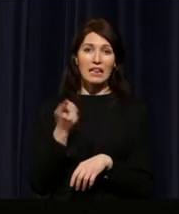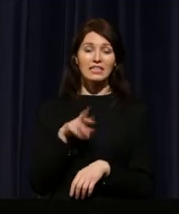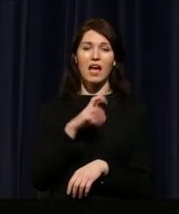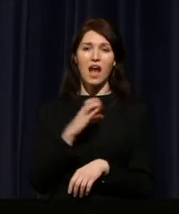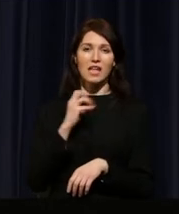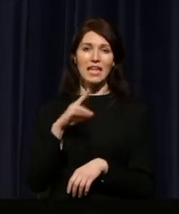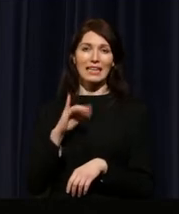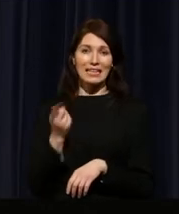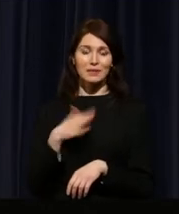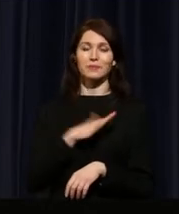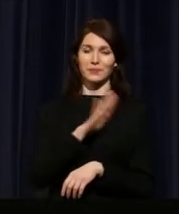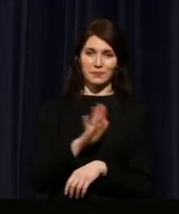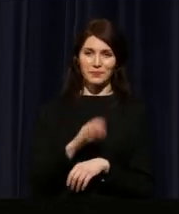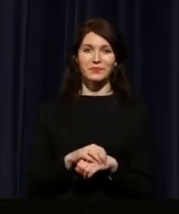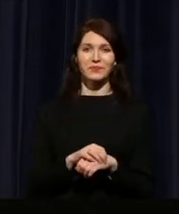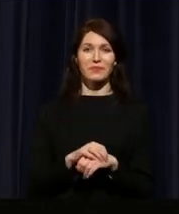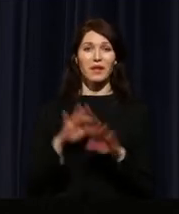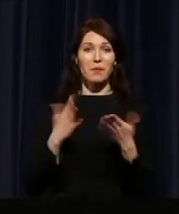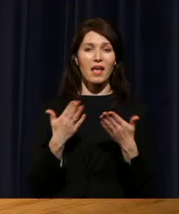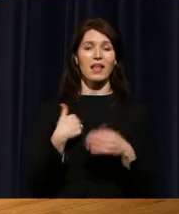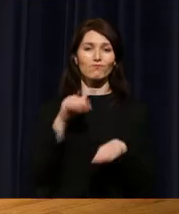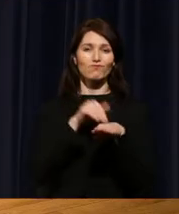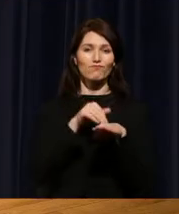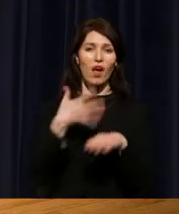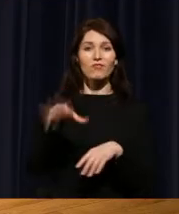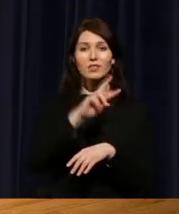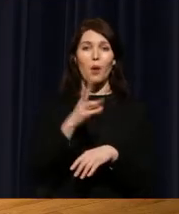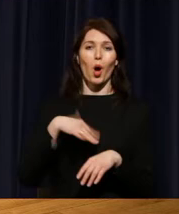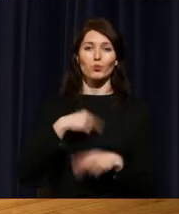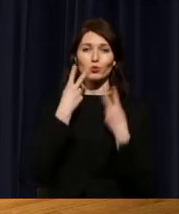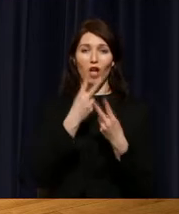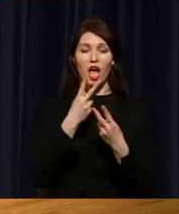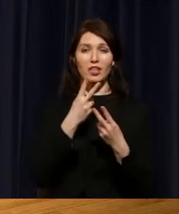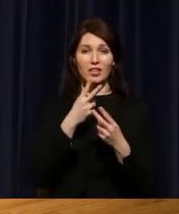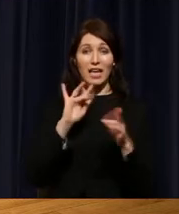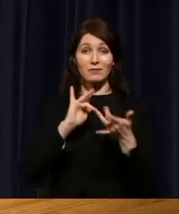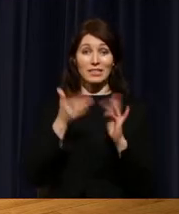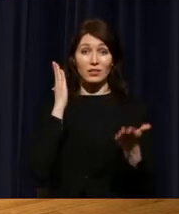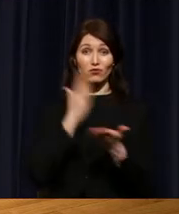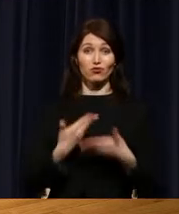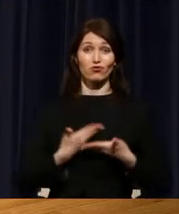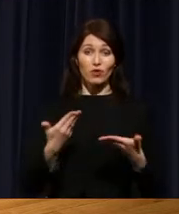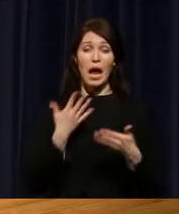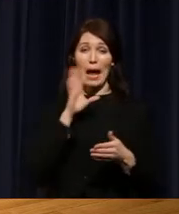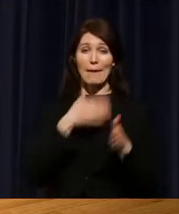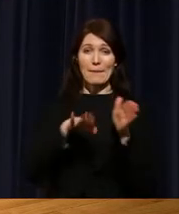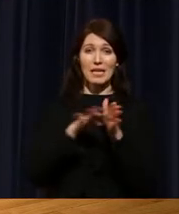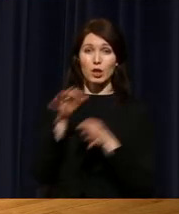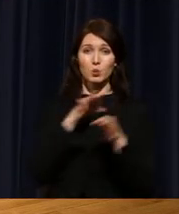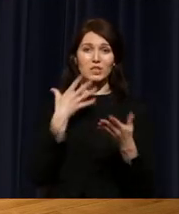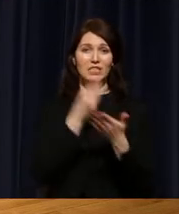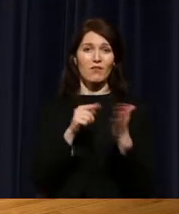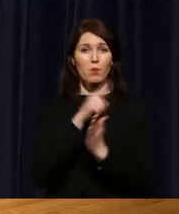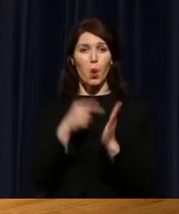Labdien! Droši vien, ka savukārt atgādināšu visiem tiem, kas mūs skatās tiešraidē, jums ir iespēja iesaistīties diskusijā arī ar saviem